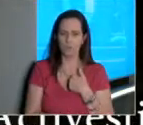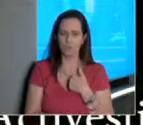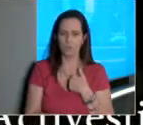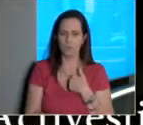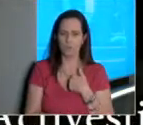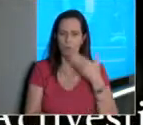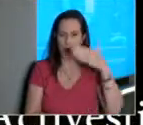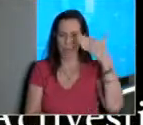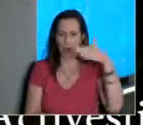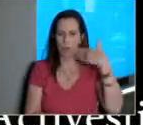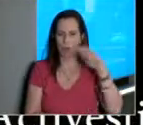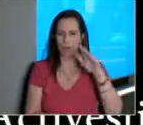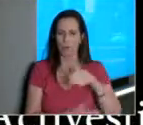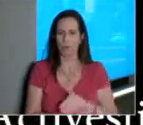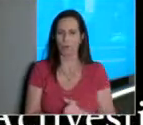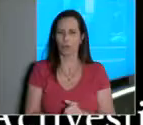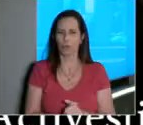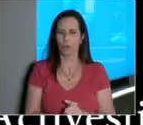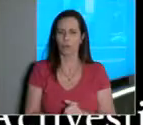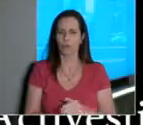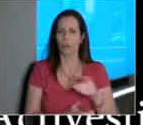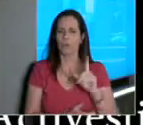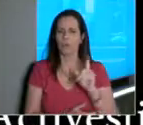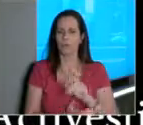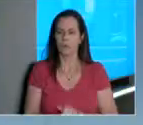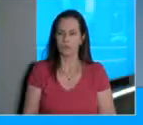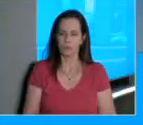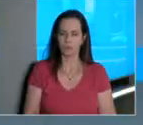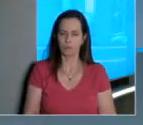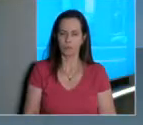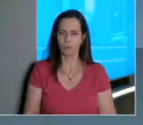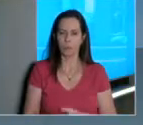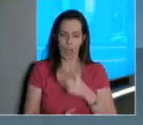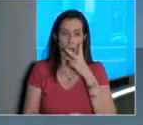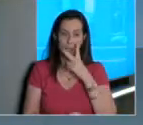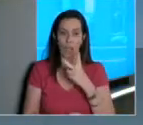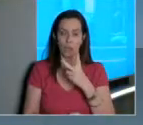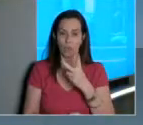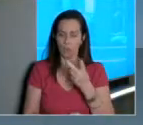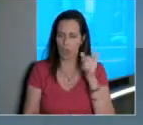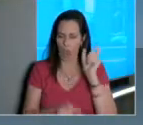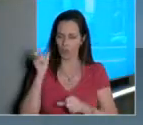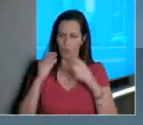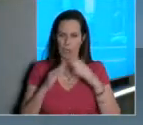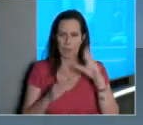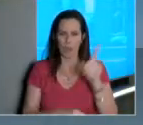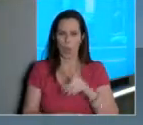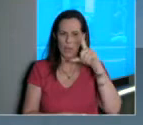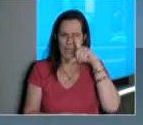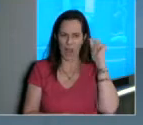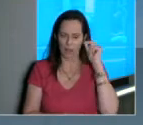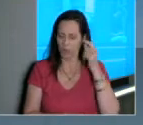לכו, לכו, לכו, תחלקו את הפעל רגל, נמצא אותם, אל תדאגו. כן, ראינו כאן קולות של תושבי דרום תל